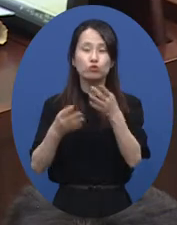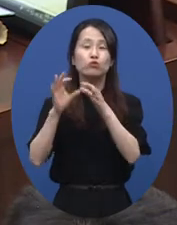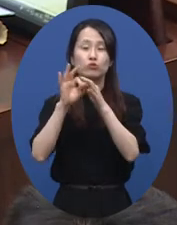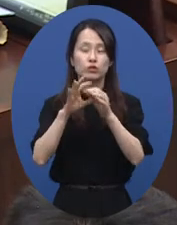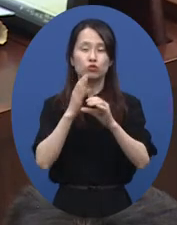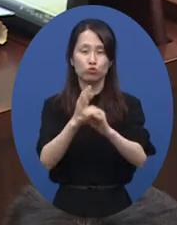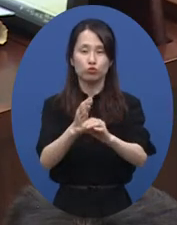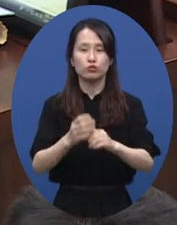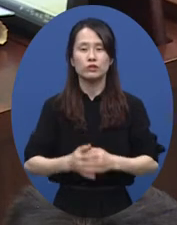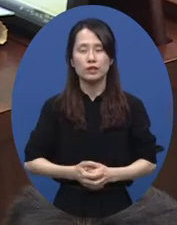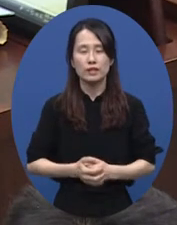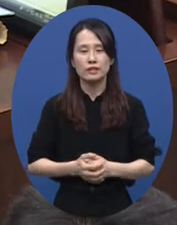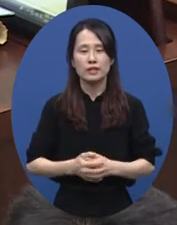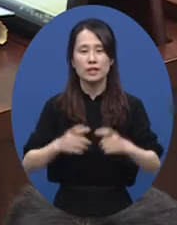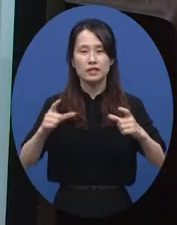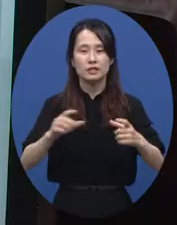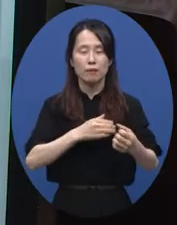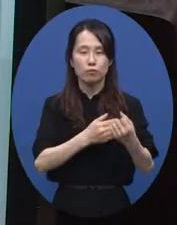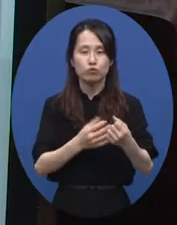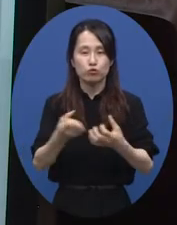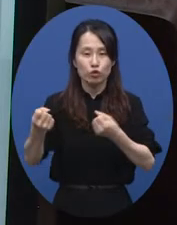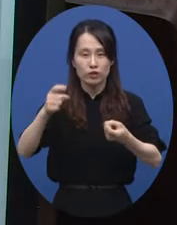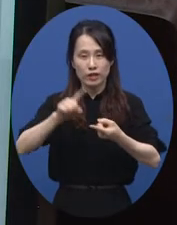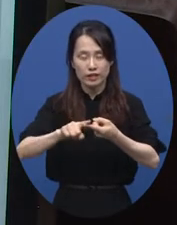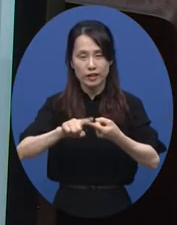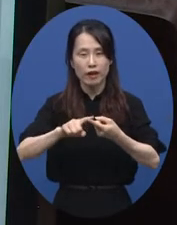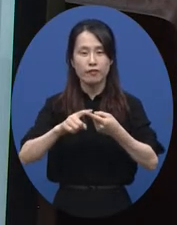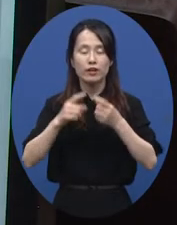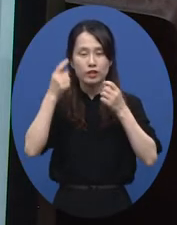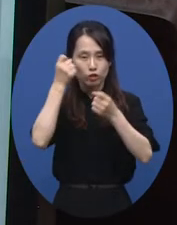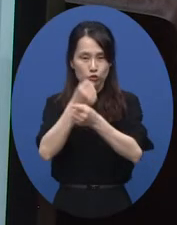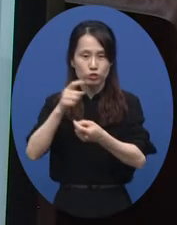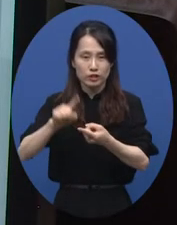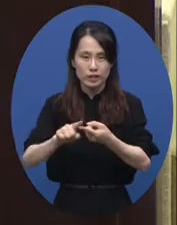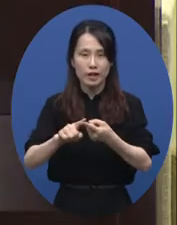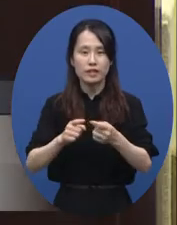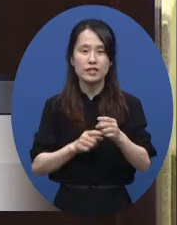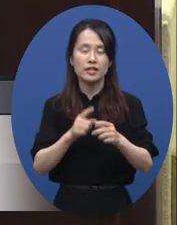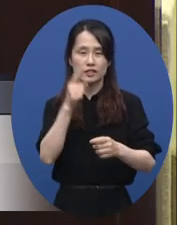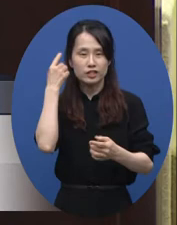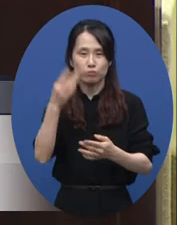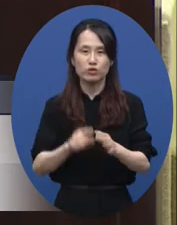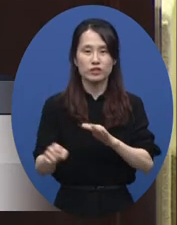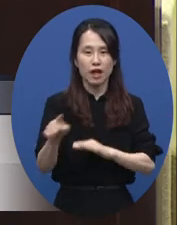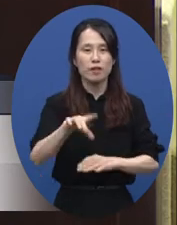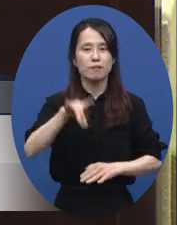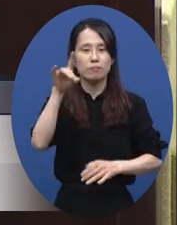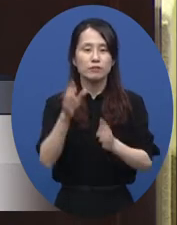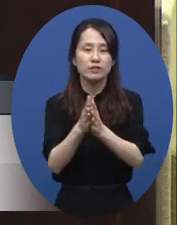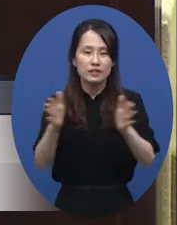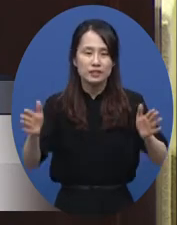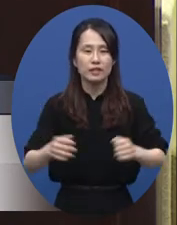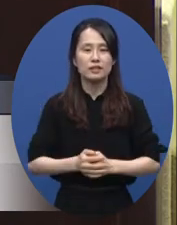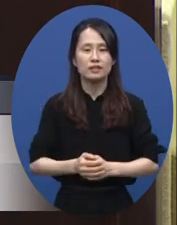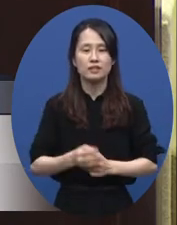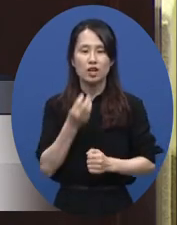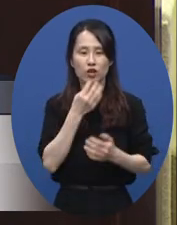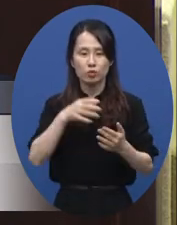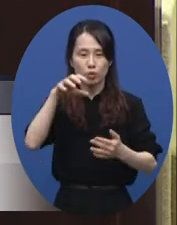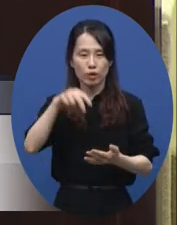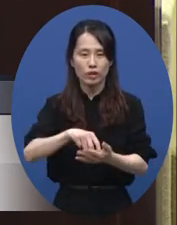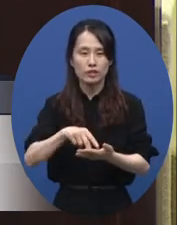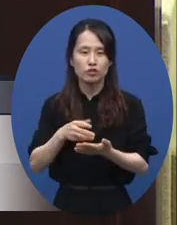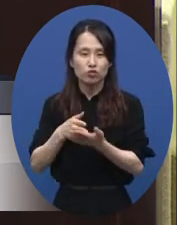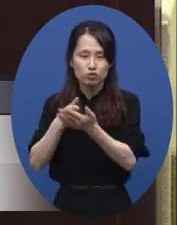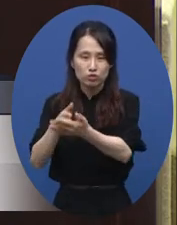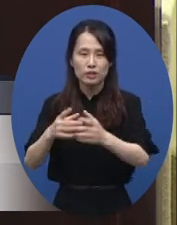지방분권 을 향한 도 차원 의 노력에 대한 질문이 제일 먼저 나왔습니다 그간 도에서 추진한 지방 복원에 대한 연구와